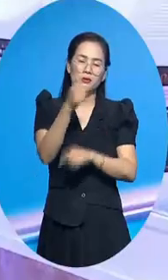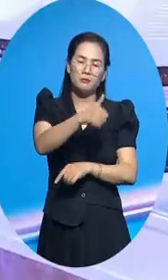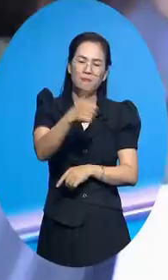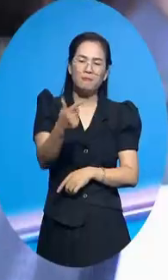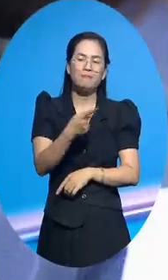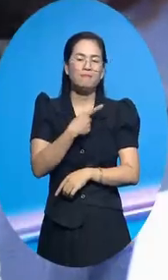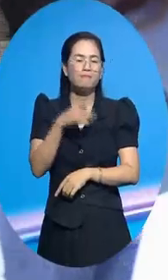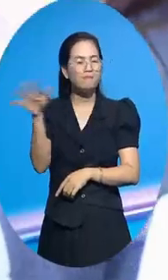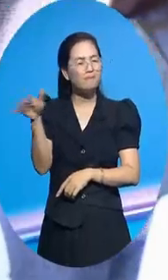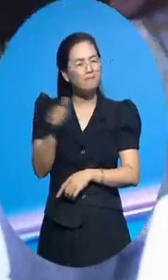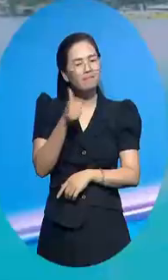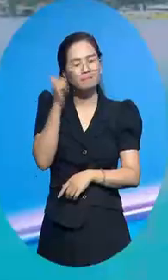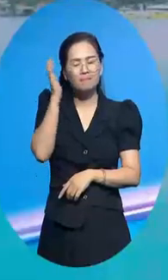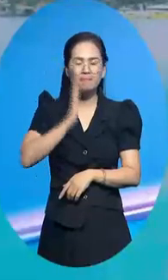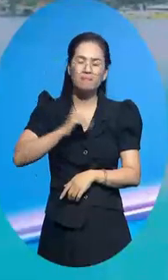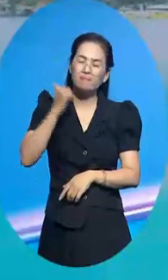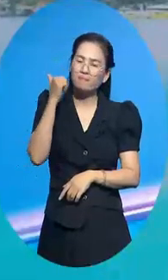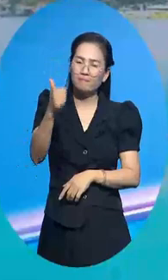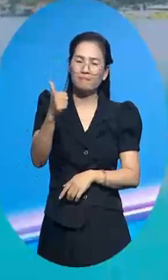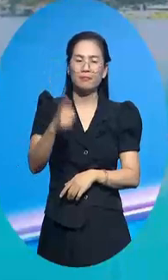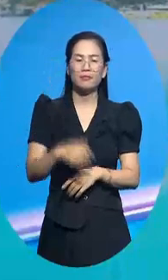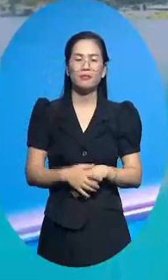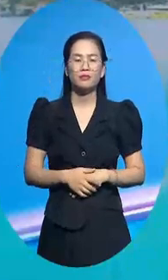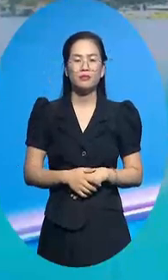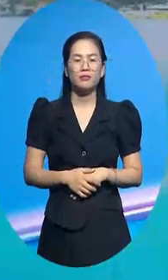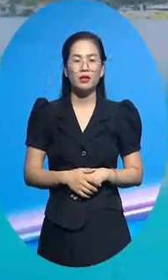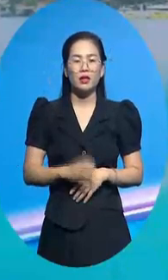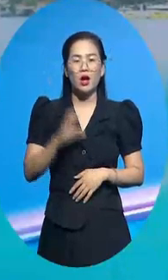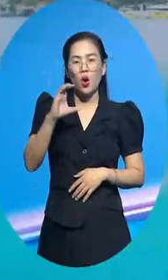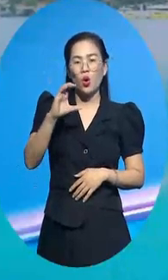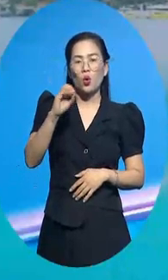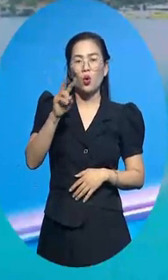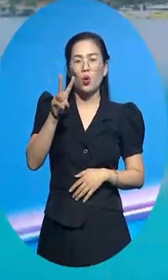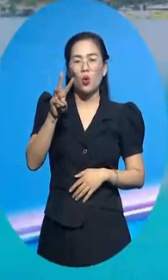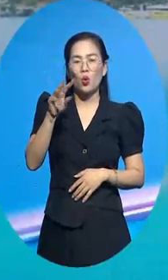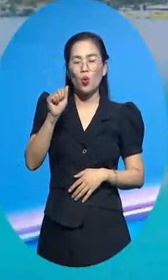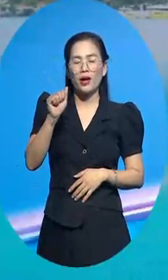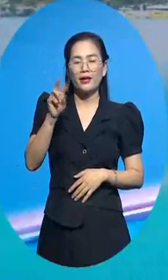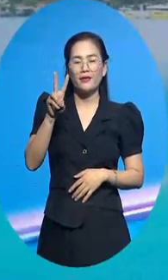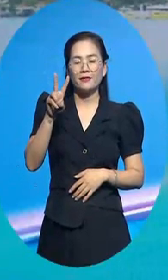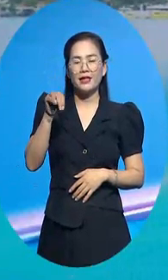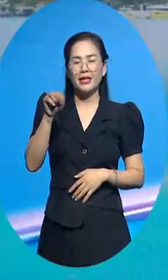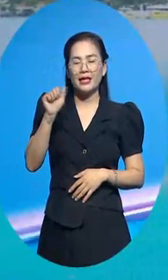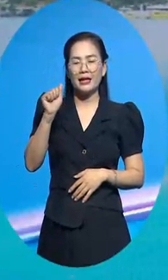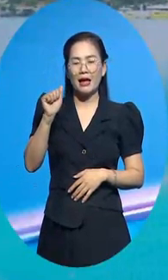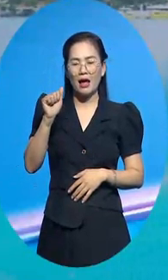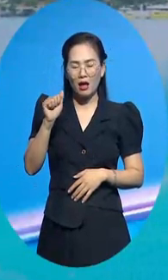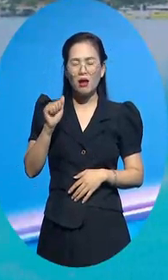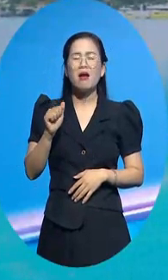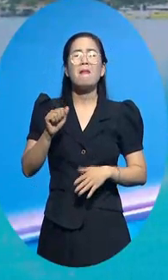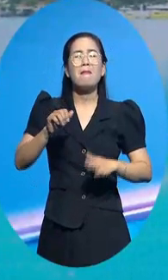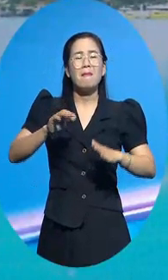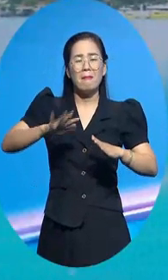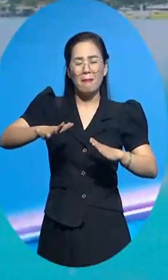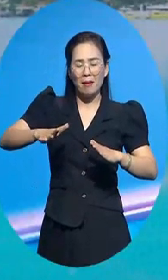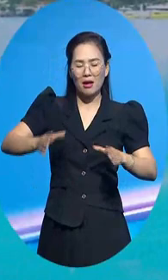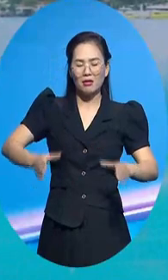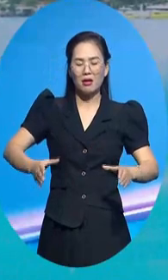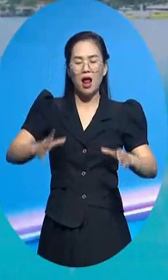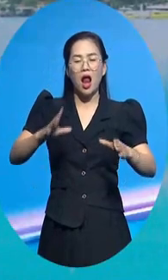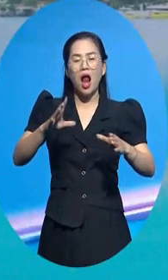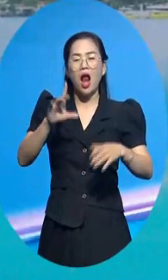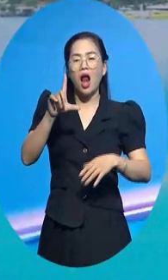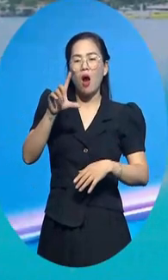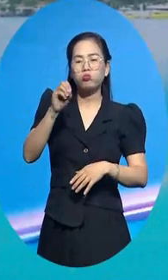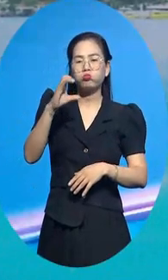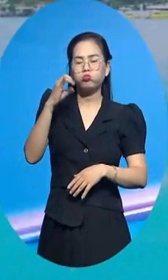đến tay người tiêu dùng. Coway Vina, thương hiệu máy lọc nước, máy lọc không khí tại Hàn Quốc, đã tổ chức họp báo với chủ đề Khởi đầu hành